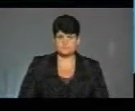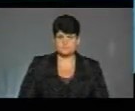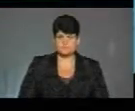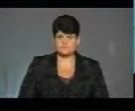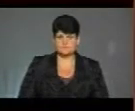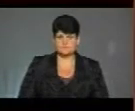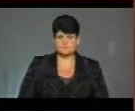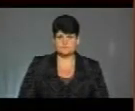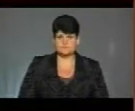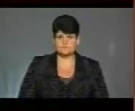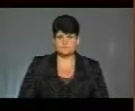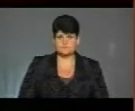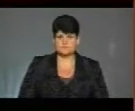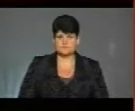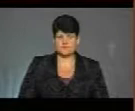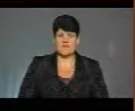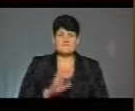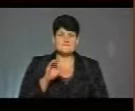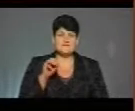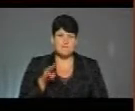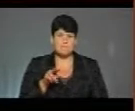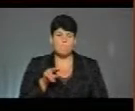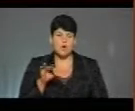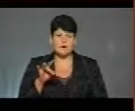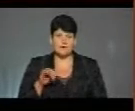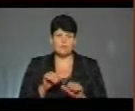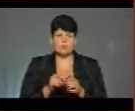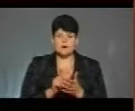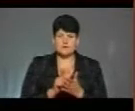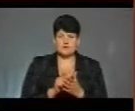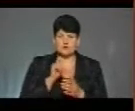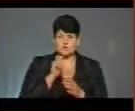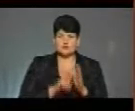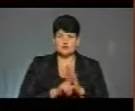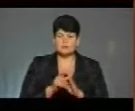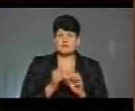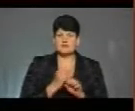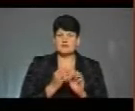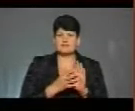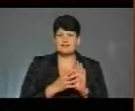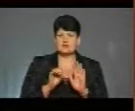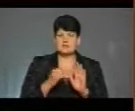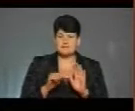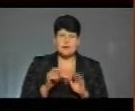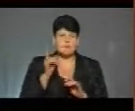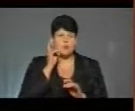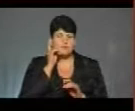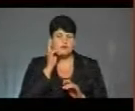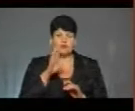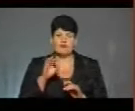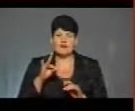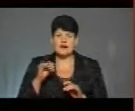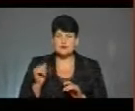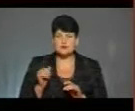Суспільному. Тернопіль. Веб-портал для оформлення пенсії в Україні запрацював 9 серпня. Мобільну версію, за словами